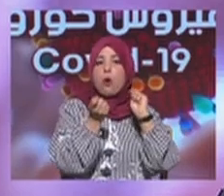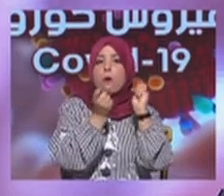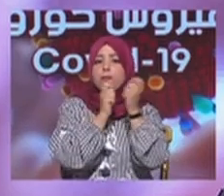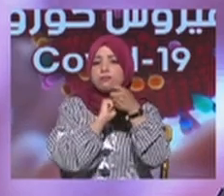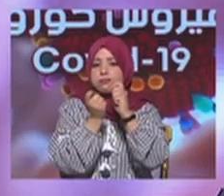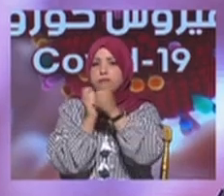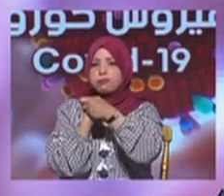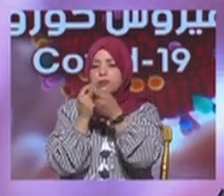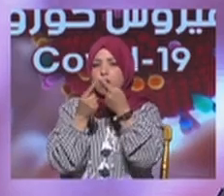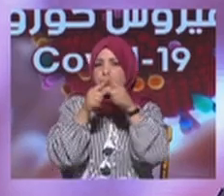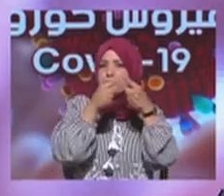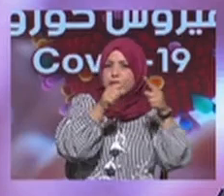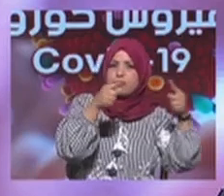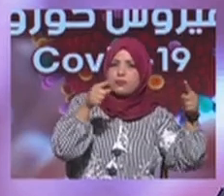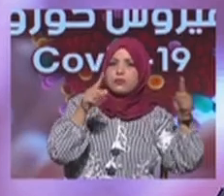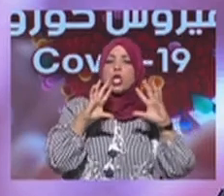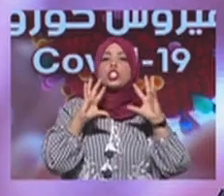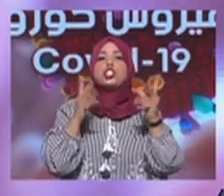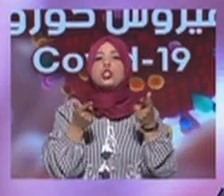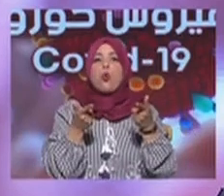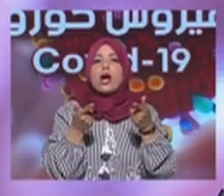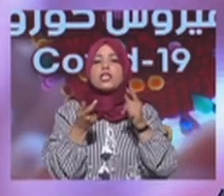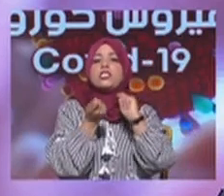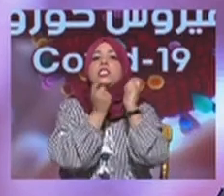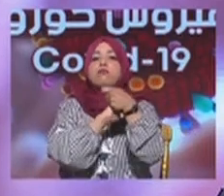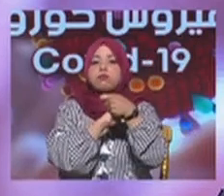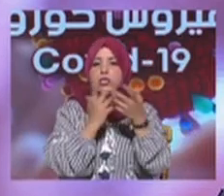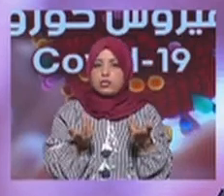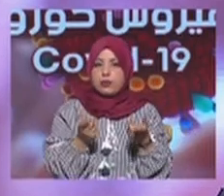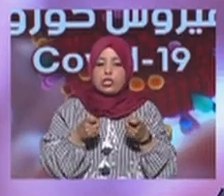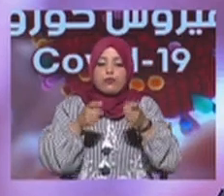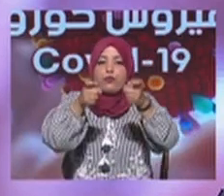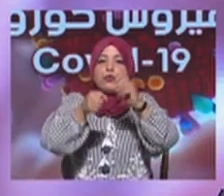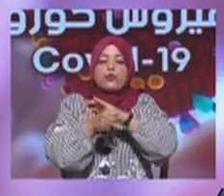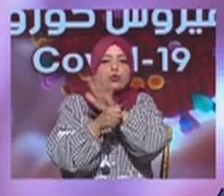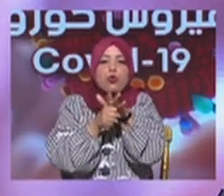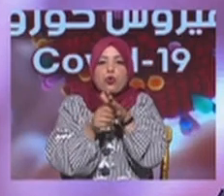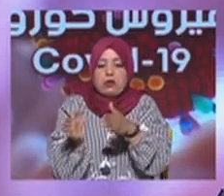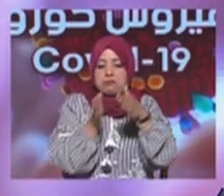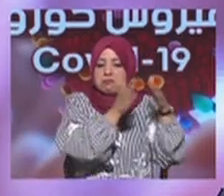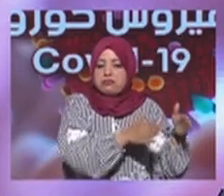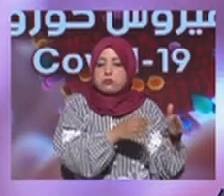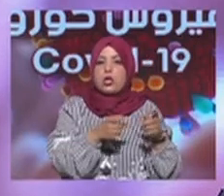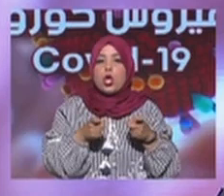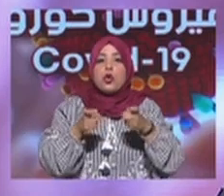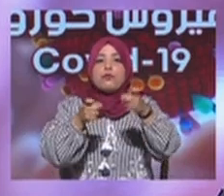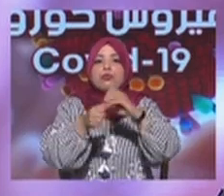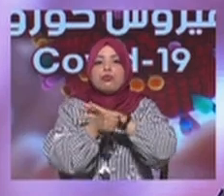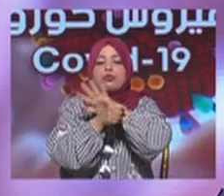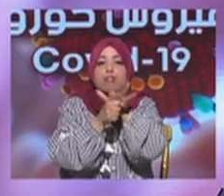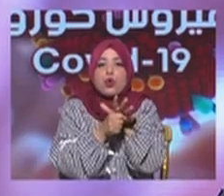يعرفها باش يعرف شنو اللي يخليه يتغير. هل تعرفوا شنو اللي يخليه يتغير؟ والله هو الفيروس يتغير